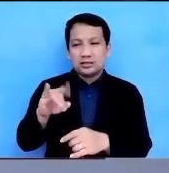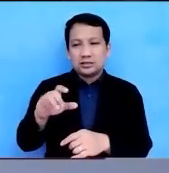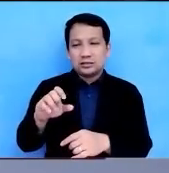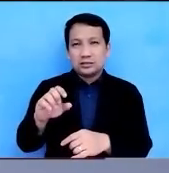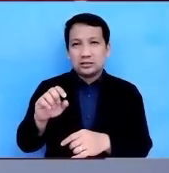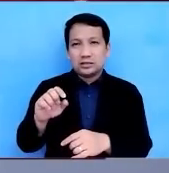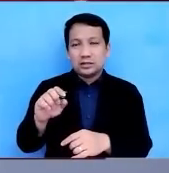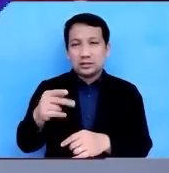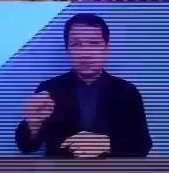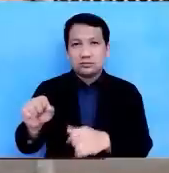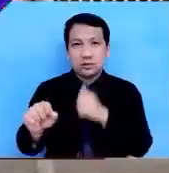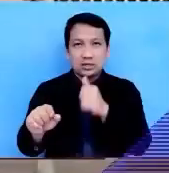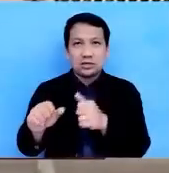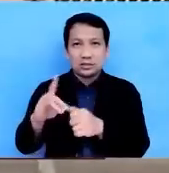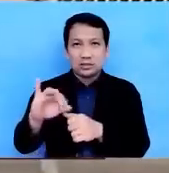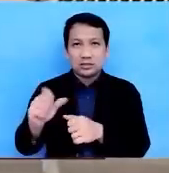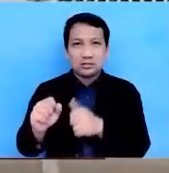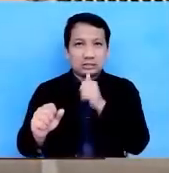aking report.